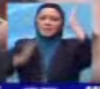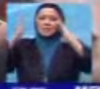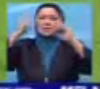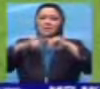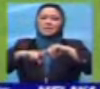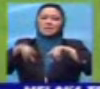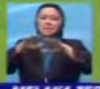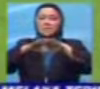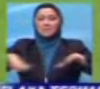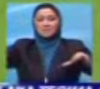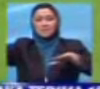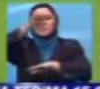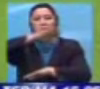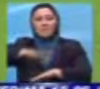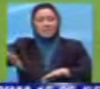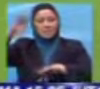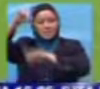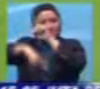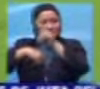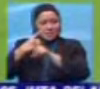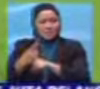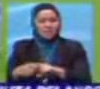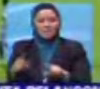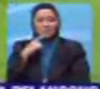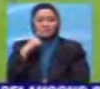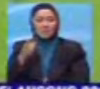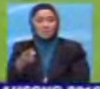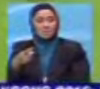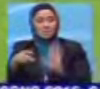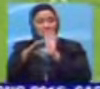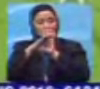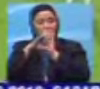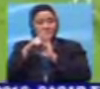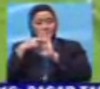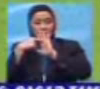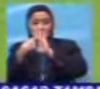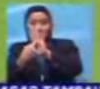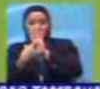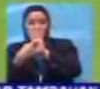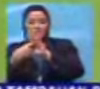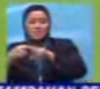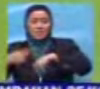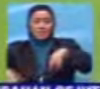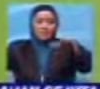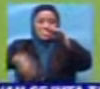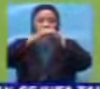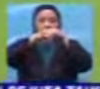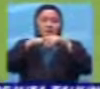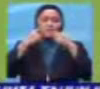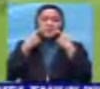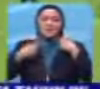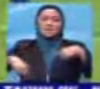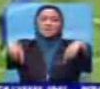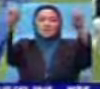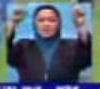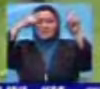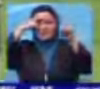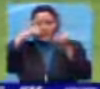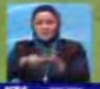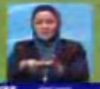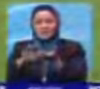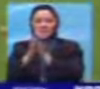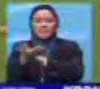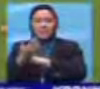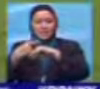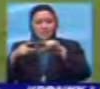dunia. Sebagai imbasan, jaringan Faiz ketika beraksi dalam Liga Super menentang Pahang berjaya menewaskan jaringan bintang ternama